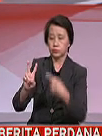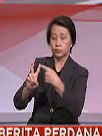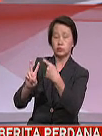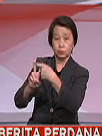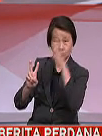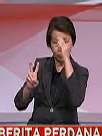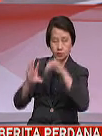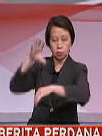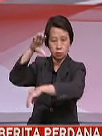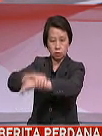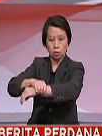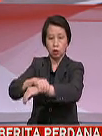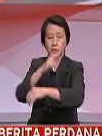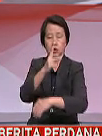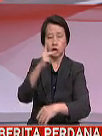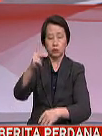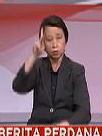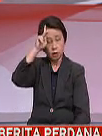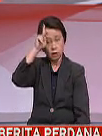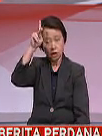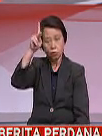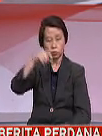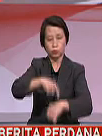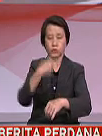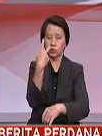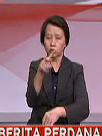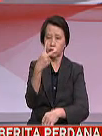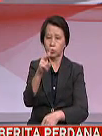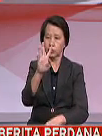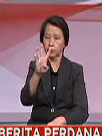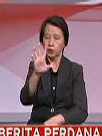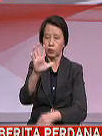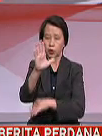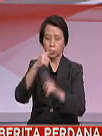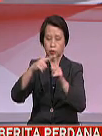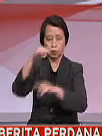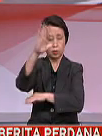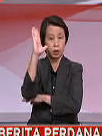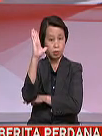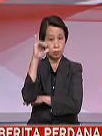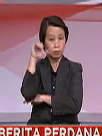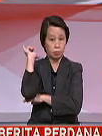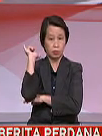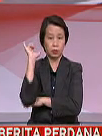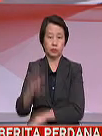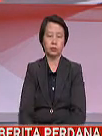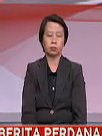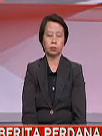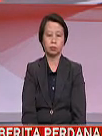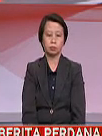suspek ditahan di Kota Baru, Kelantan pada pukul 12.45 tengah hari semalam.